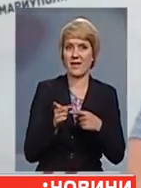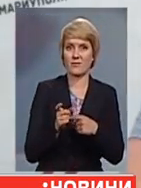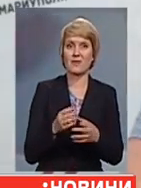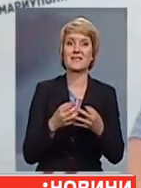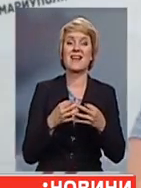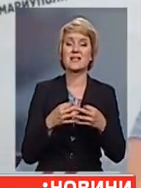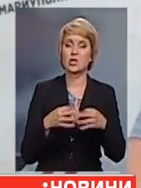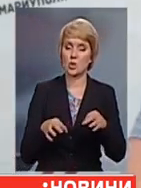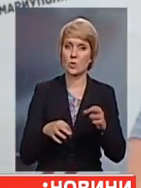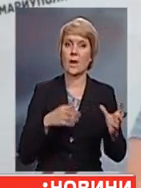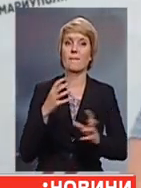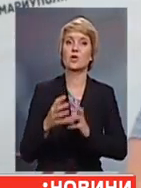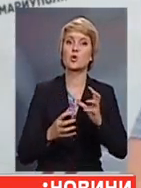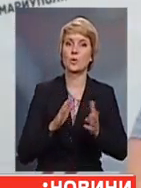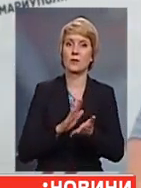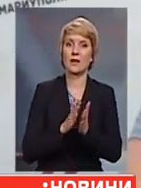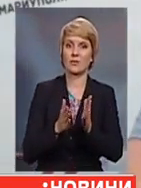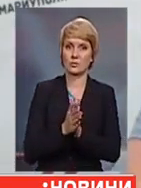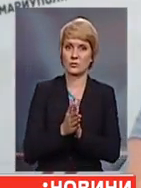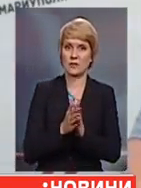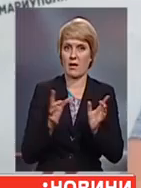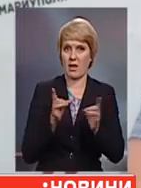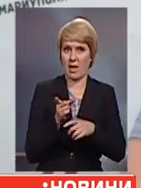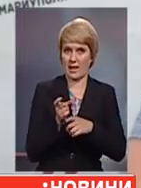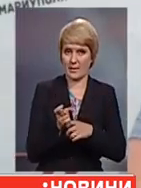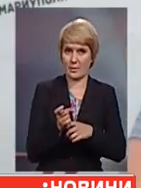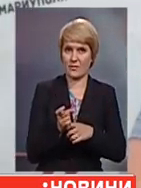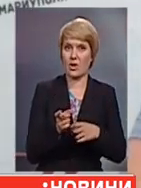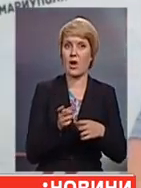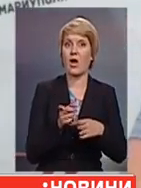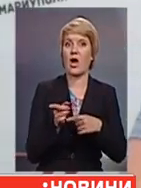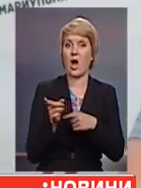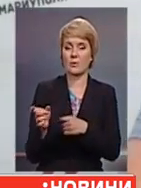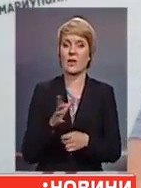разрешенных международными договоренностями калибров обстрел был остановлен.